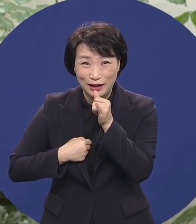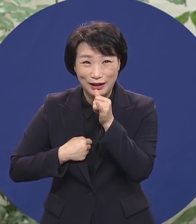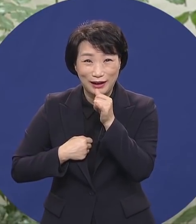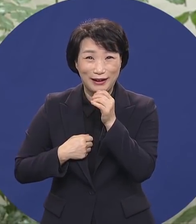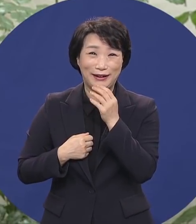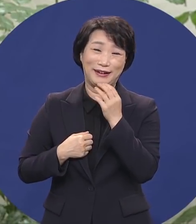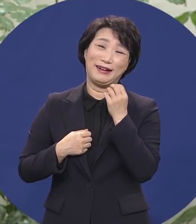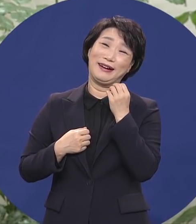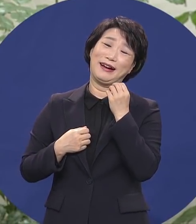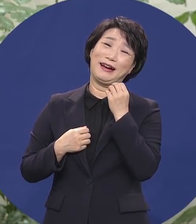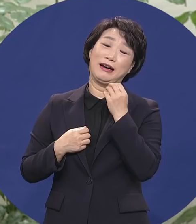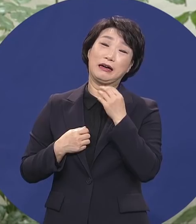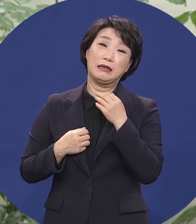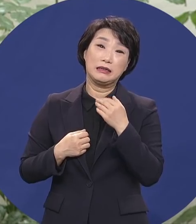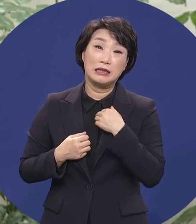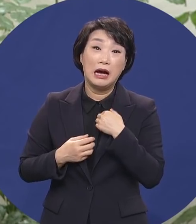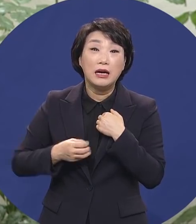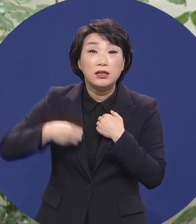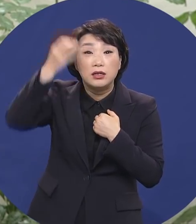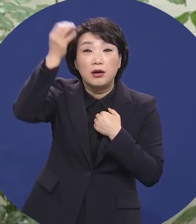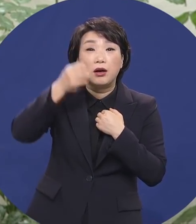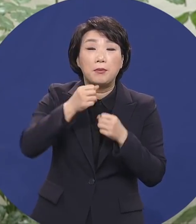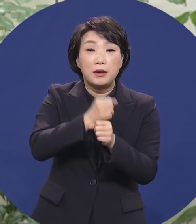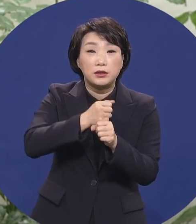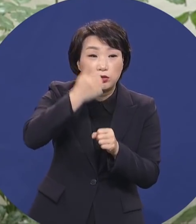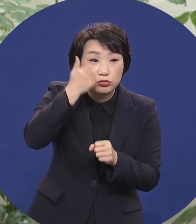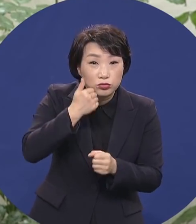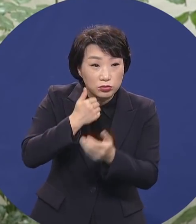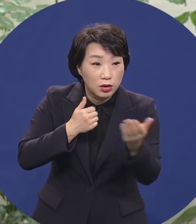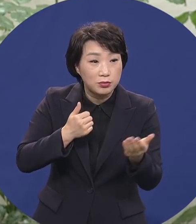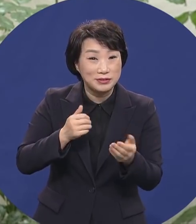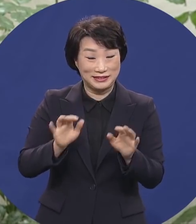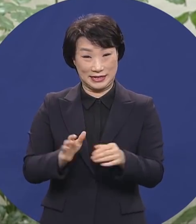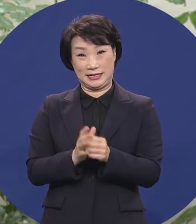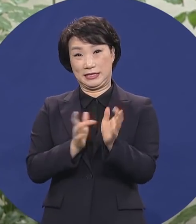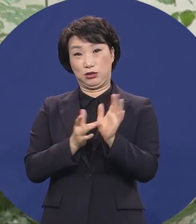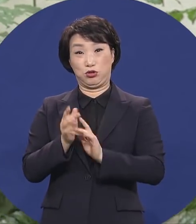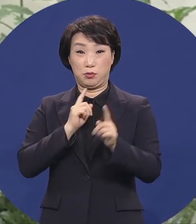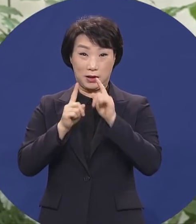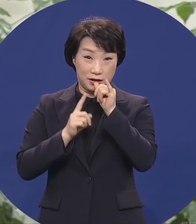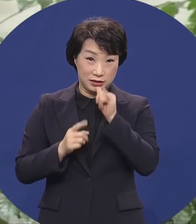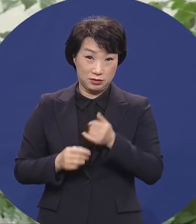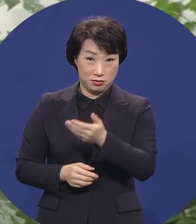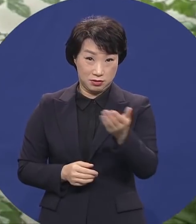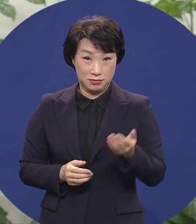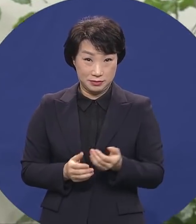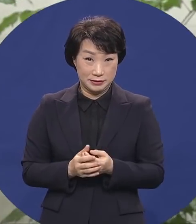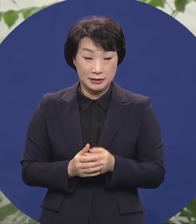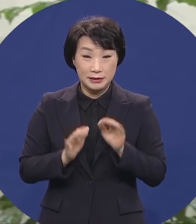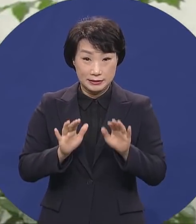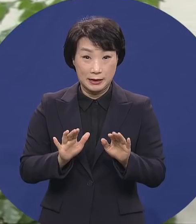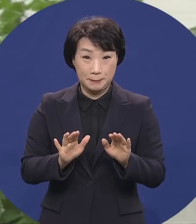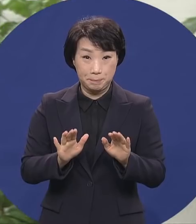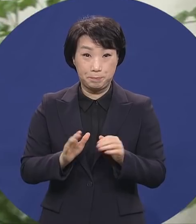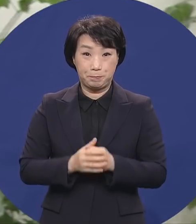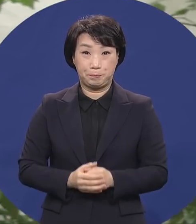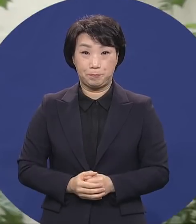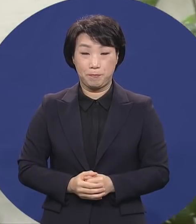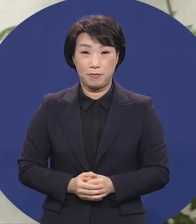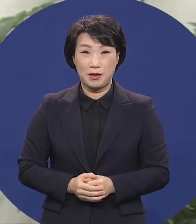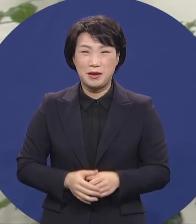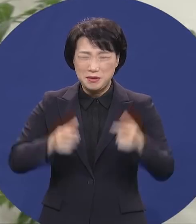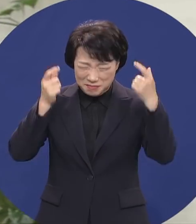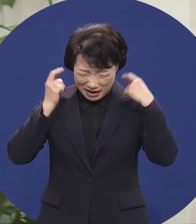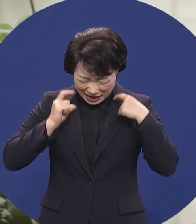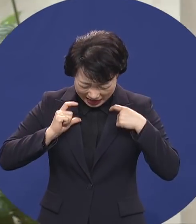응? 그럼 잊어버리는 게 누구냐? 응? 예수님이 말씀하셨어요. 야,